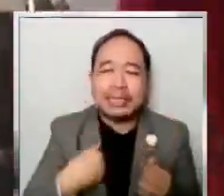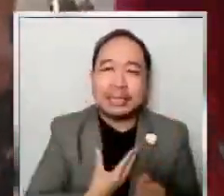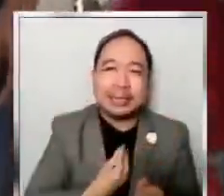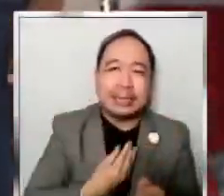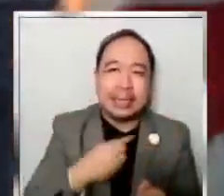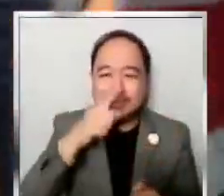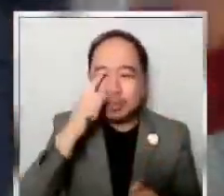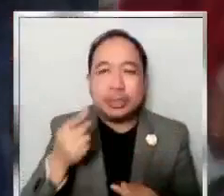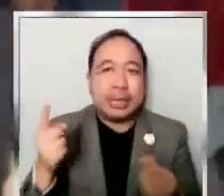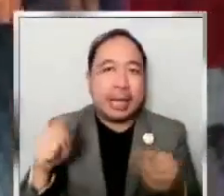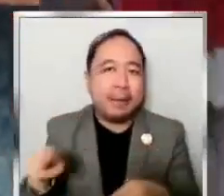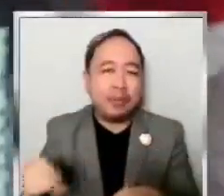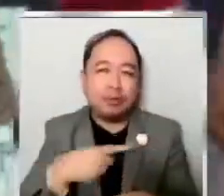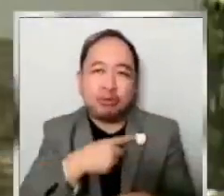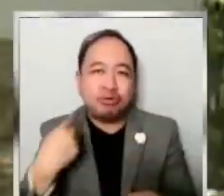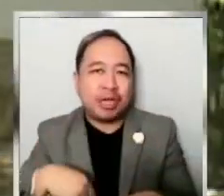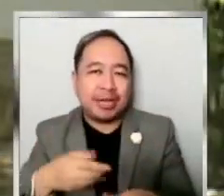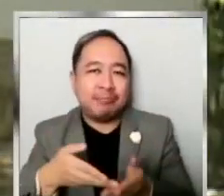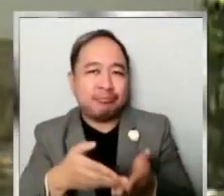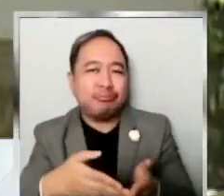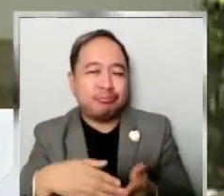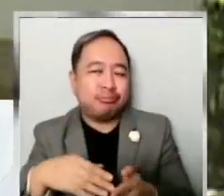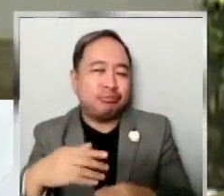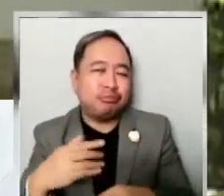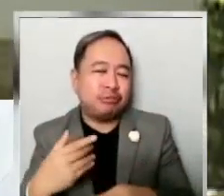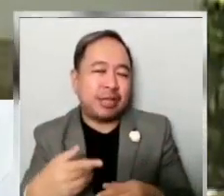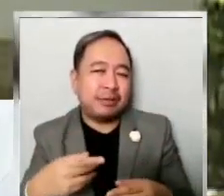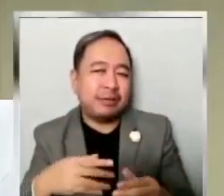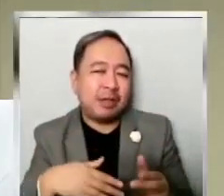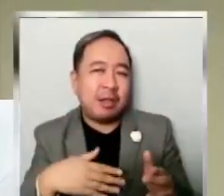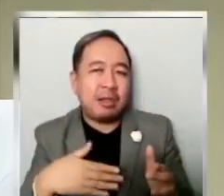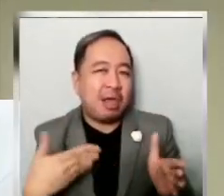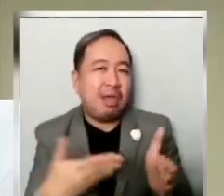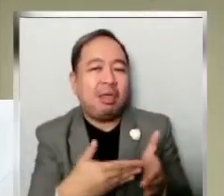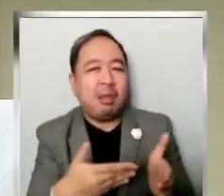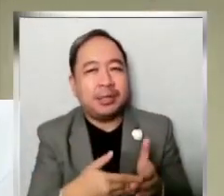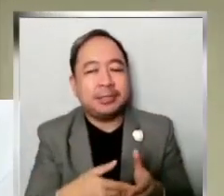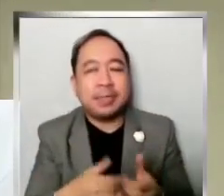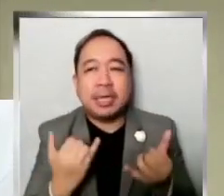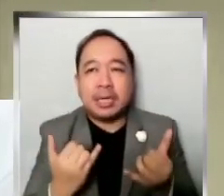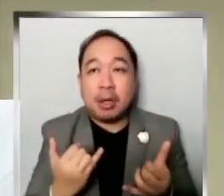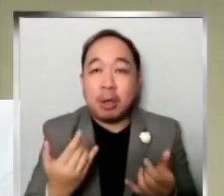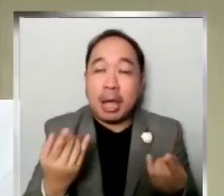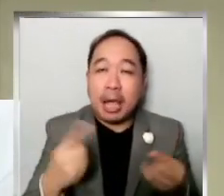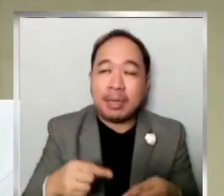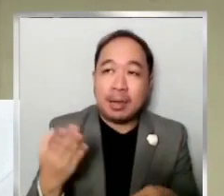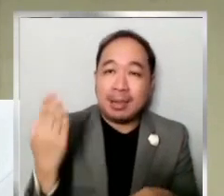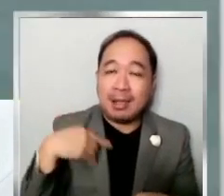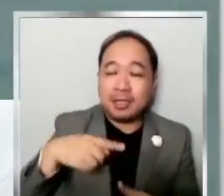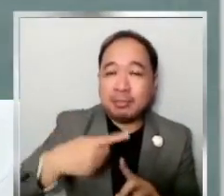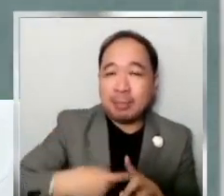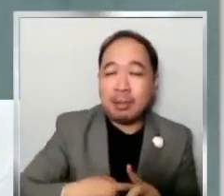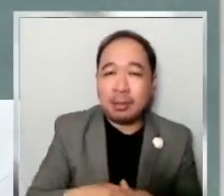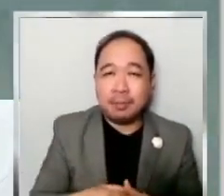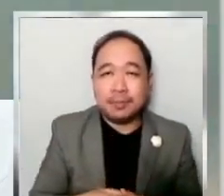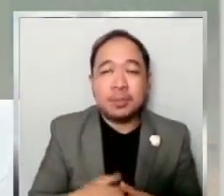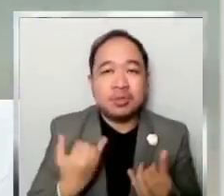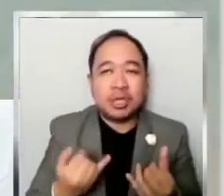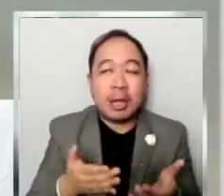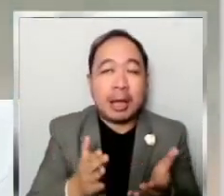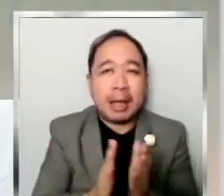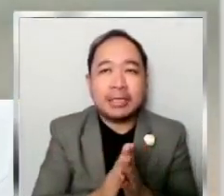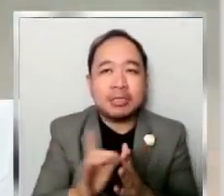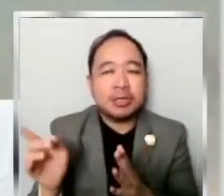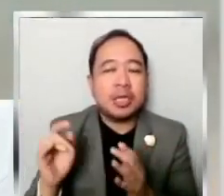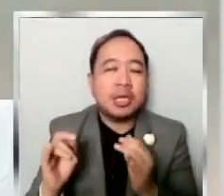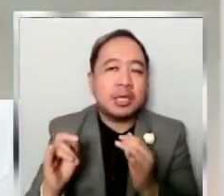raw na insidente ay noong nakaraang buwan lang. Kinukuha pa namin ang reaksyon ng Chinese Embassy sa protesta ng mga mangisda. Ayon sa Philippine Coast